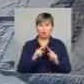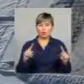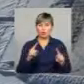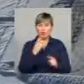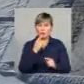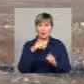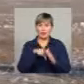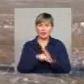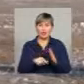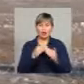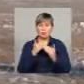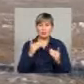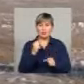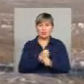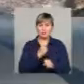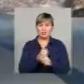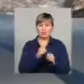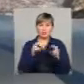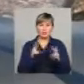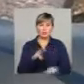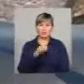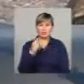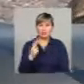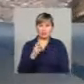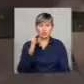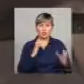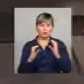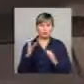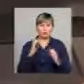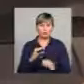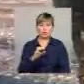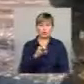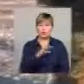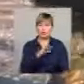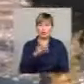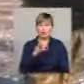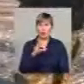аккумуляторная батарея – последняя разработка специалистов Национального университета обороны.